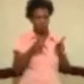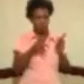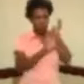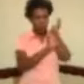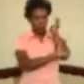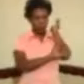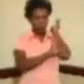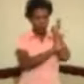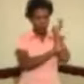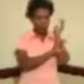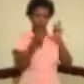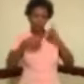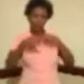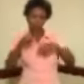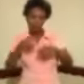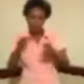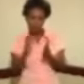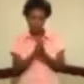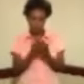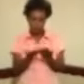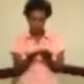Kevin font un passeport ici, il mourit, l'autre vous,